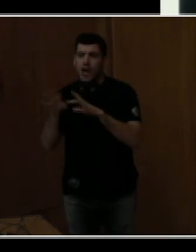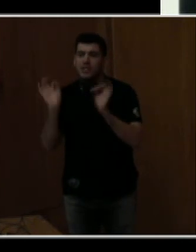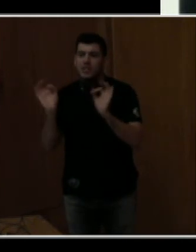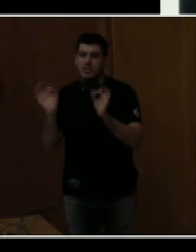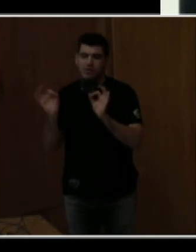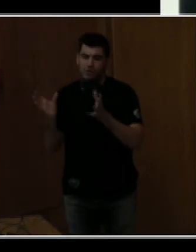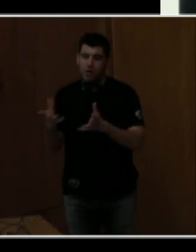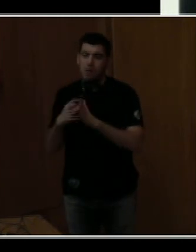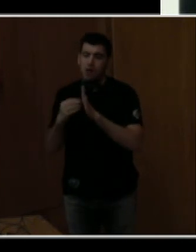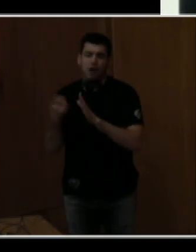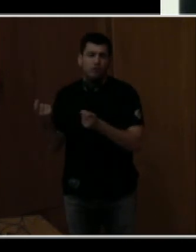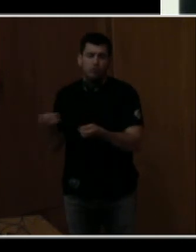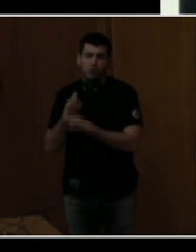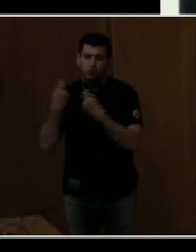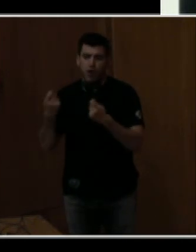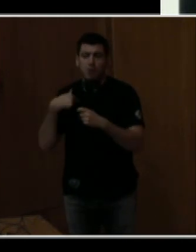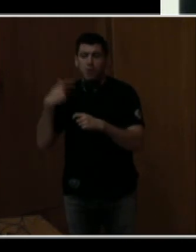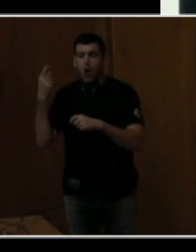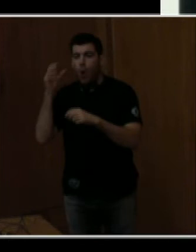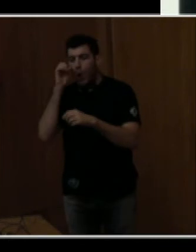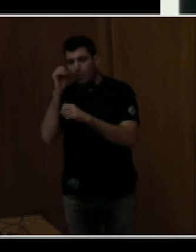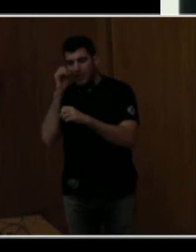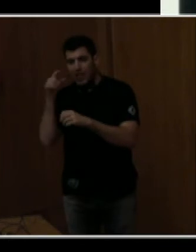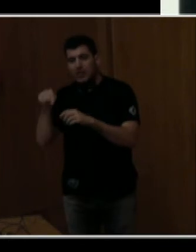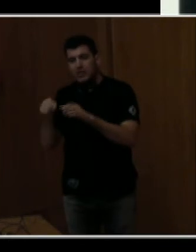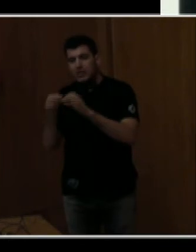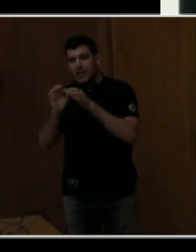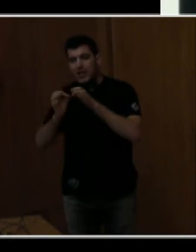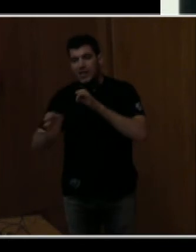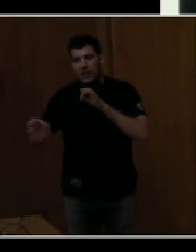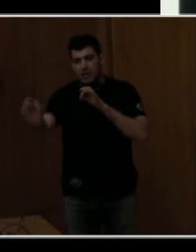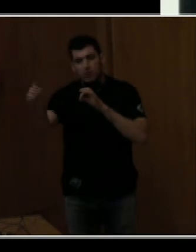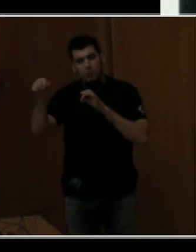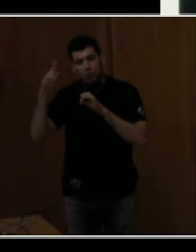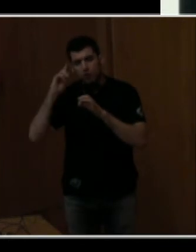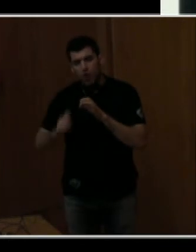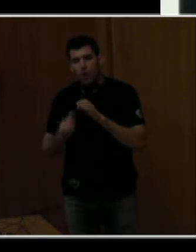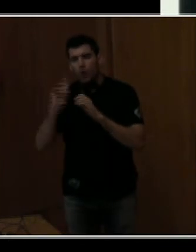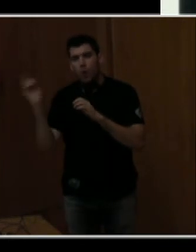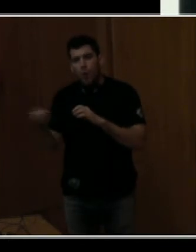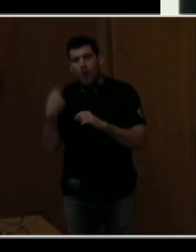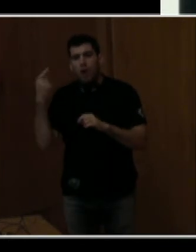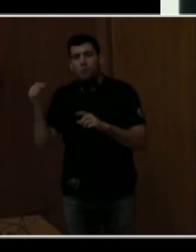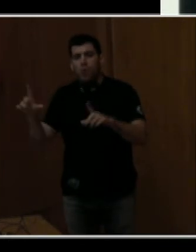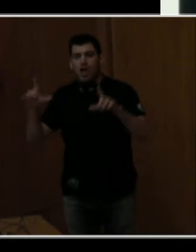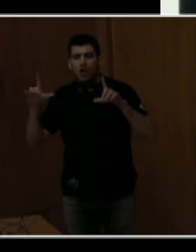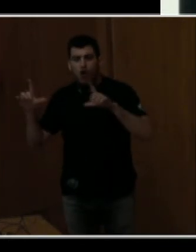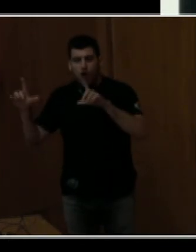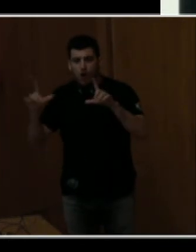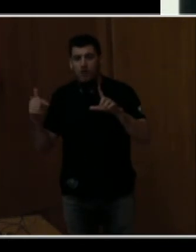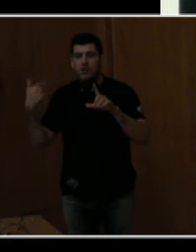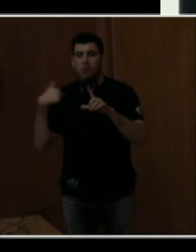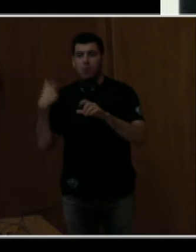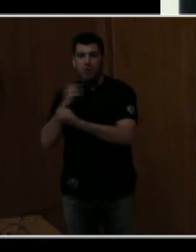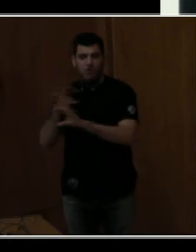συνήθως είτε χρησιμοποιώντας οπτικές ίνες, που πάρα πολύ γνωρίζετε από διαφημίσεις, από εικόνες ή επειδή το έχετε ακούσει